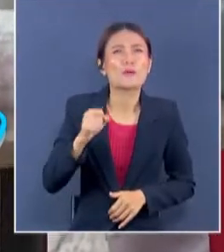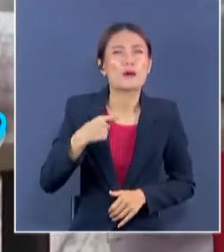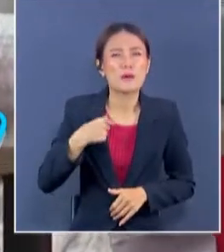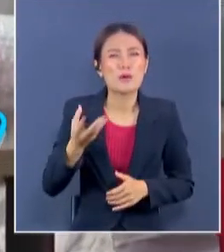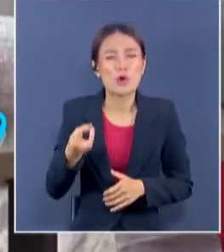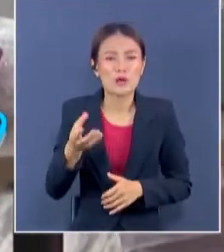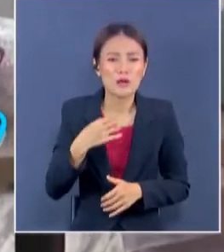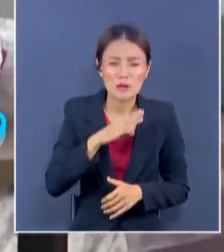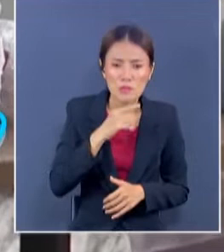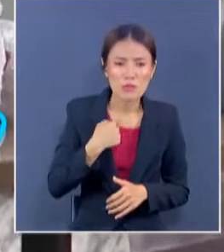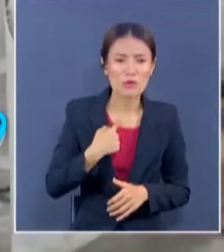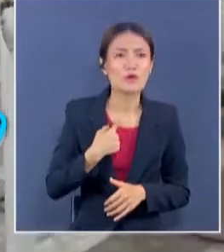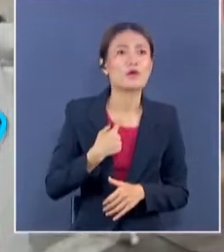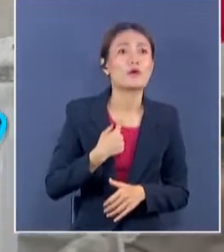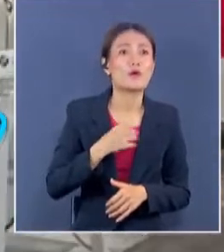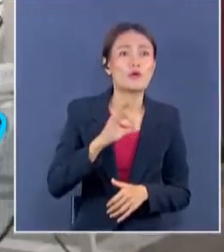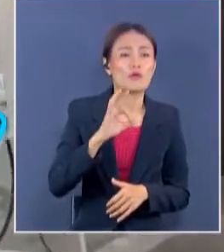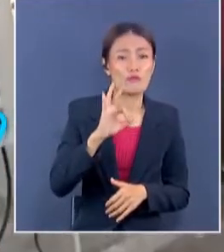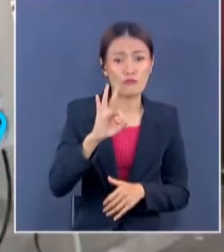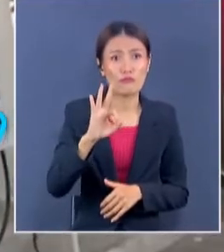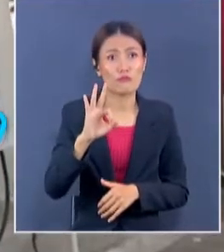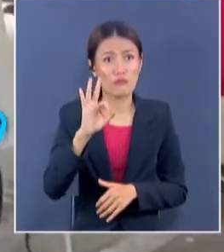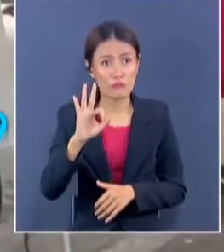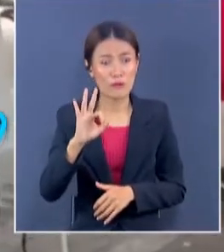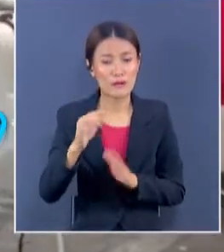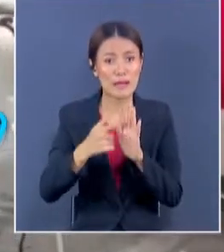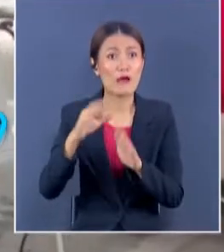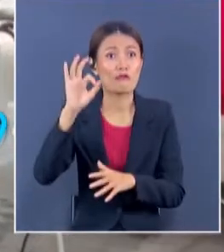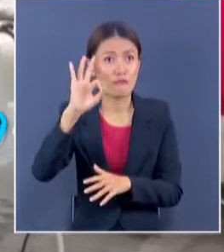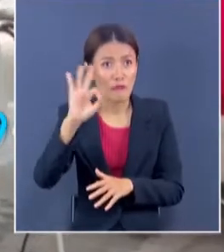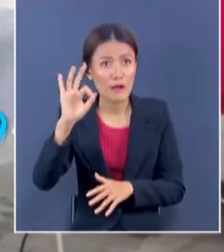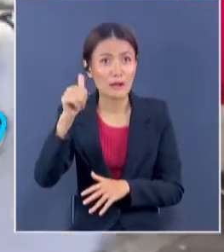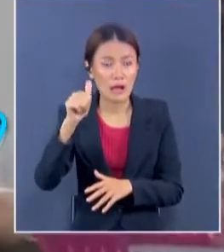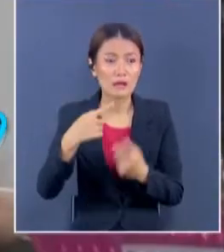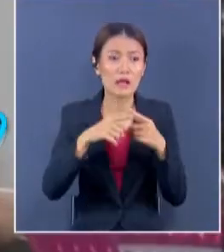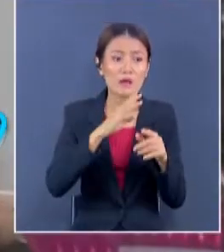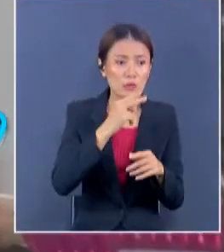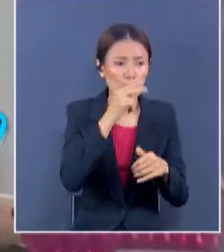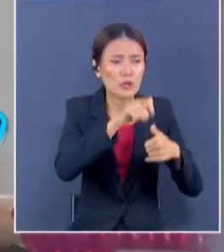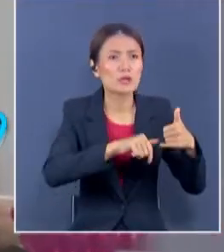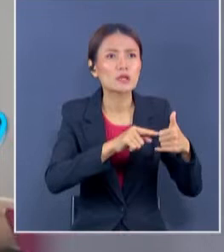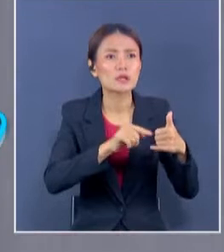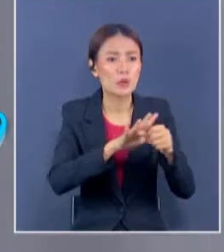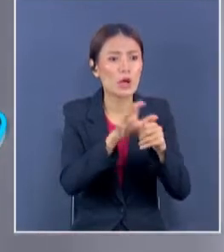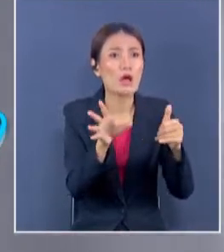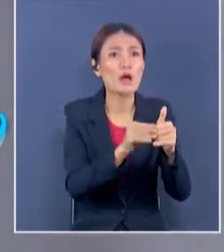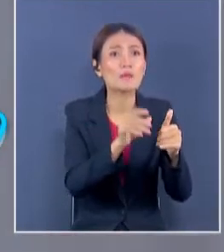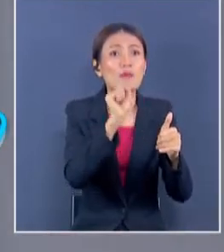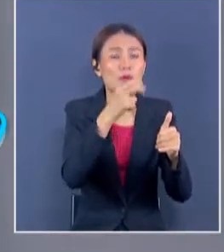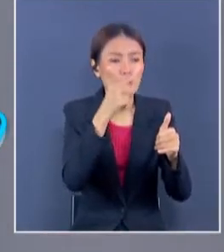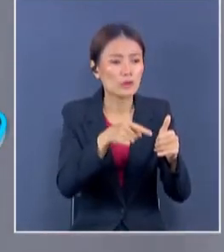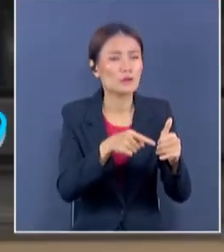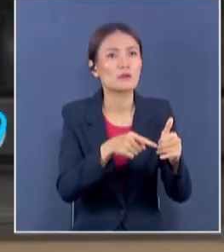าหากว่าอาการเล็กน้อยแต่มีปัจจัยเสี่ยงอื่นๆอย่างเช่นกรณีของคุณอนุทินเนี่ยมีปัจจัยเรื่องของน้